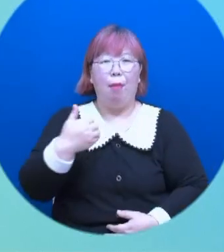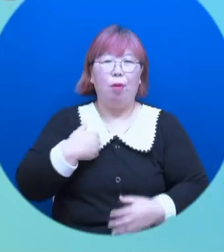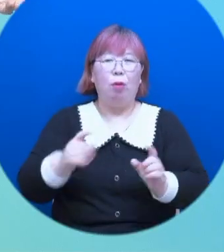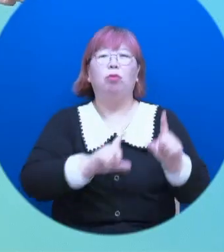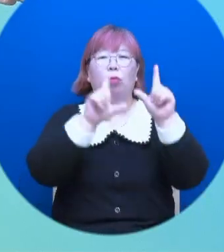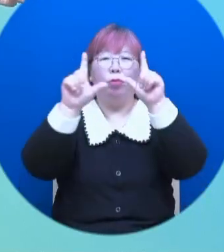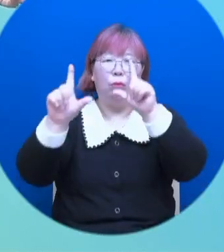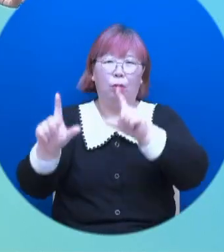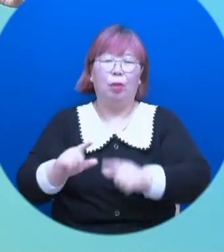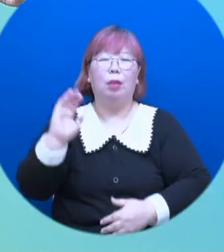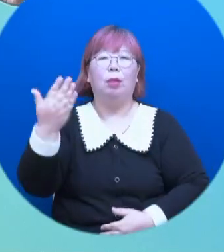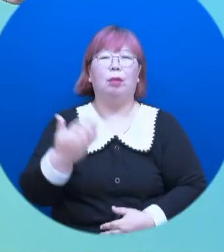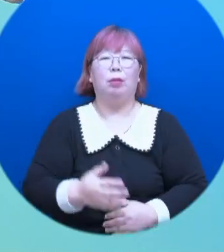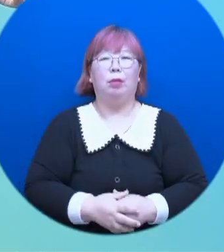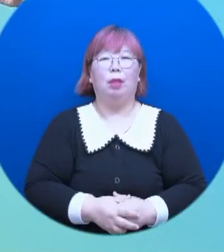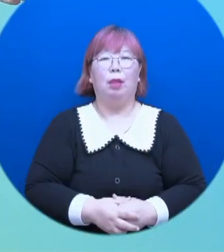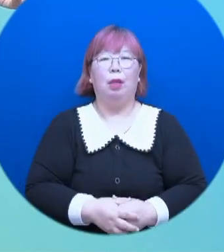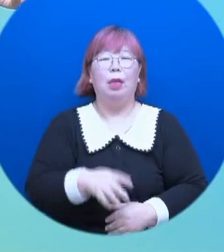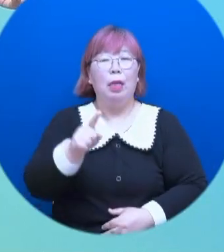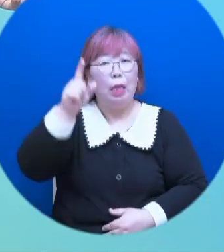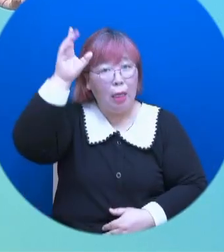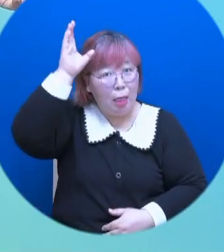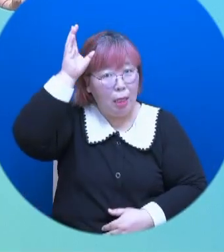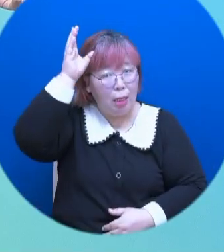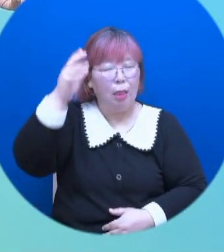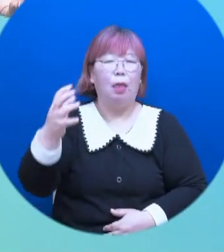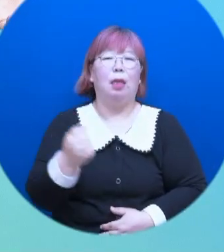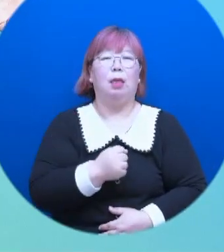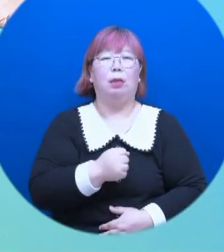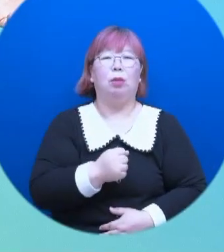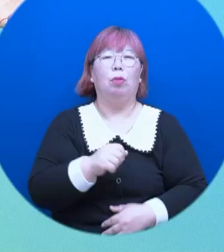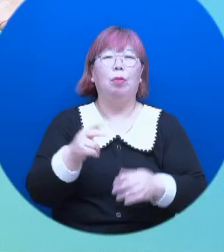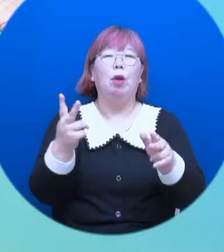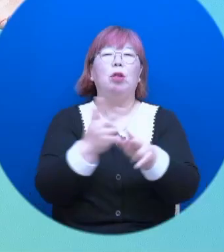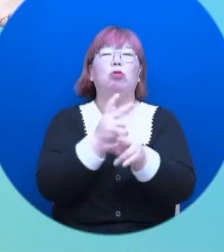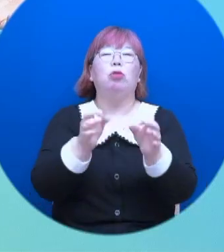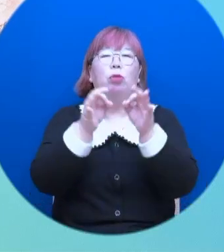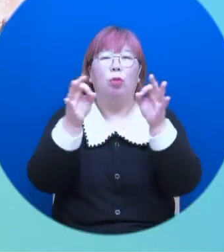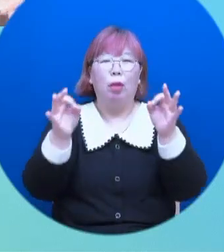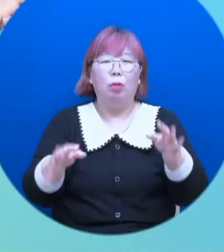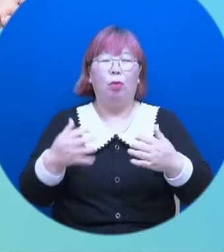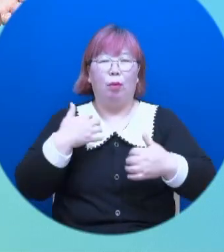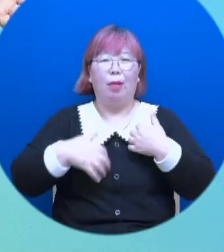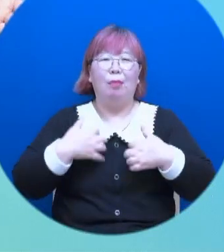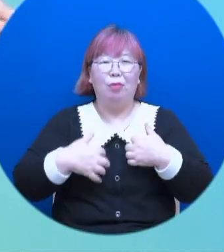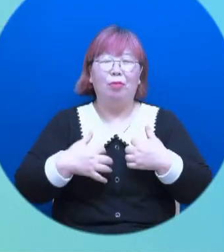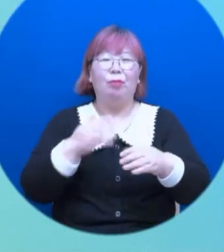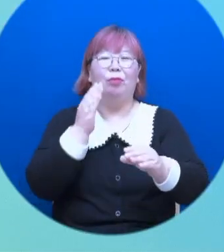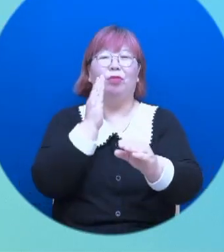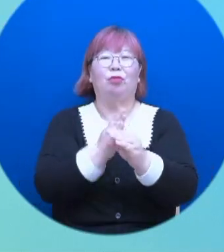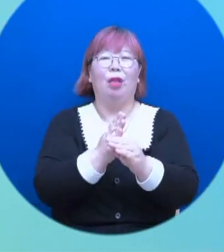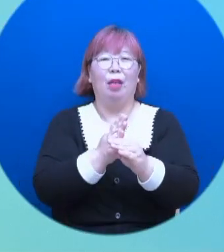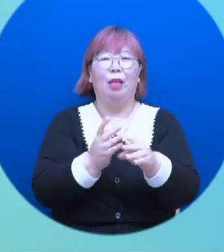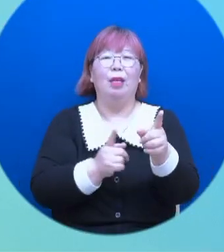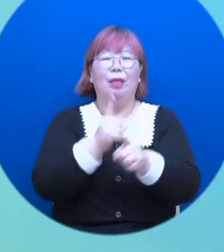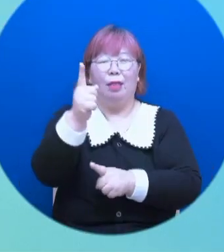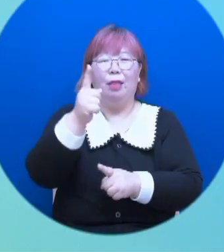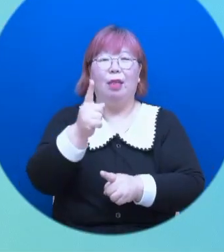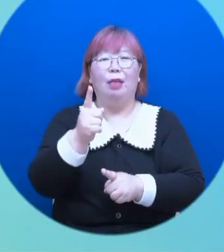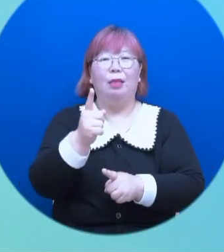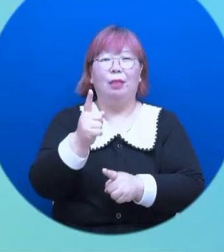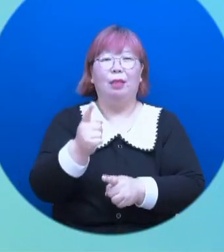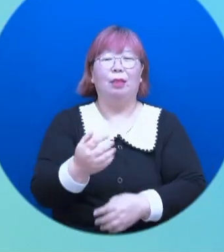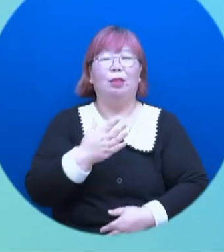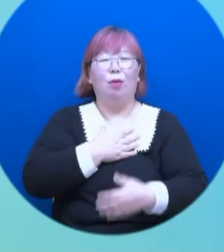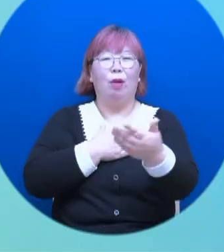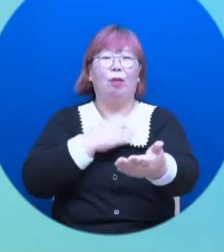살아가게 될 것입니다. 이 기대를 가지고 이번 한 주도 기쁨 가운데 승리하시는